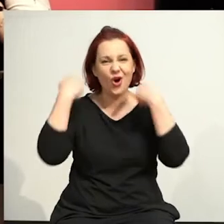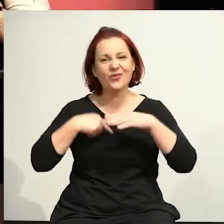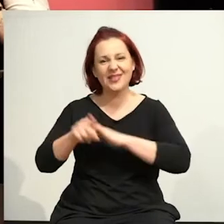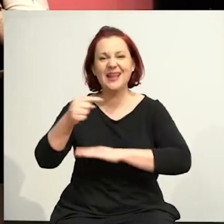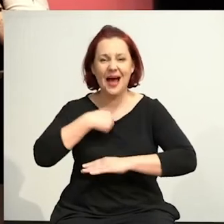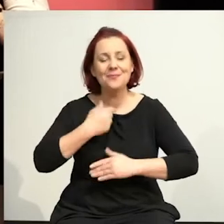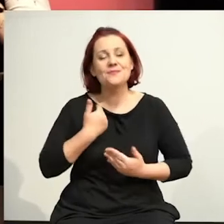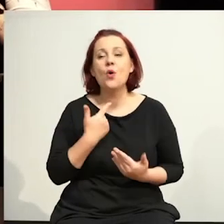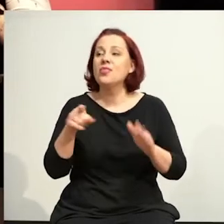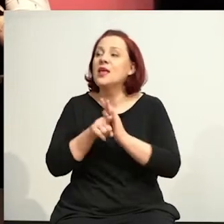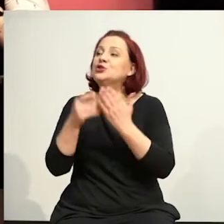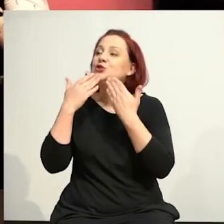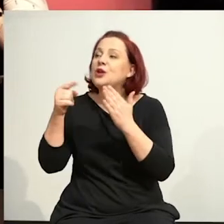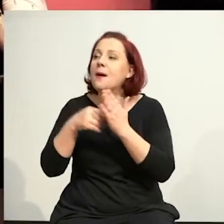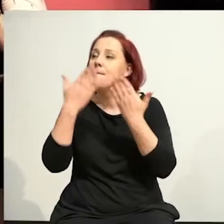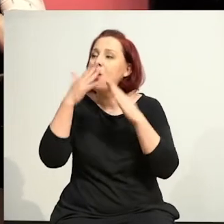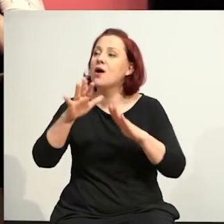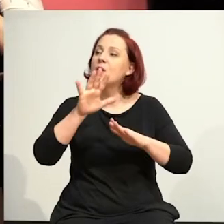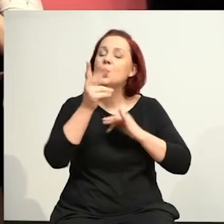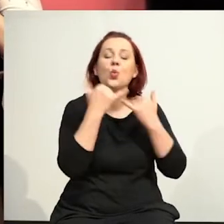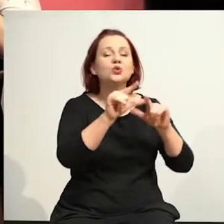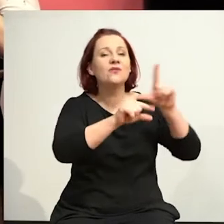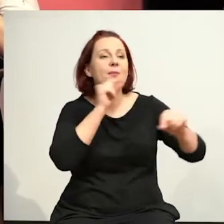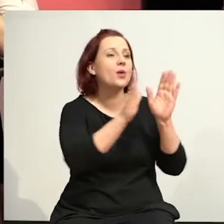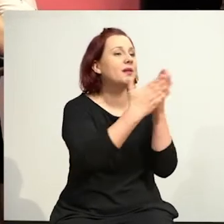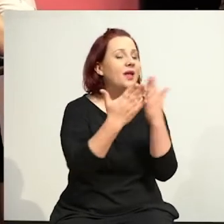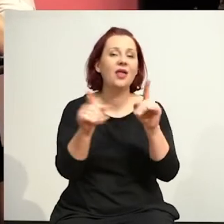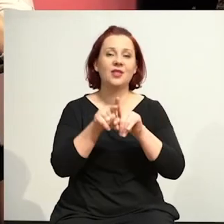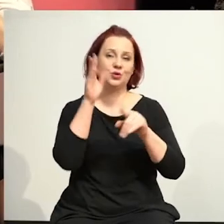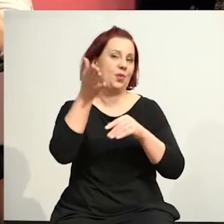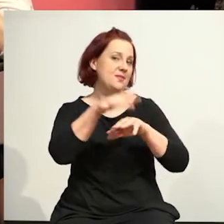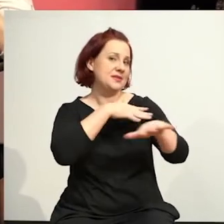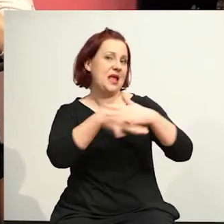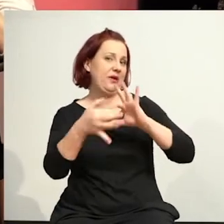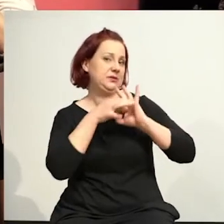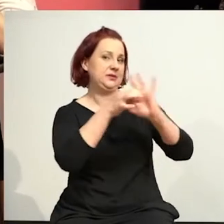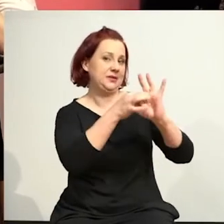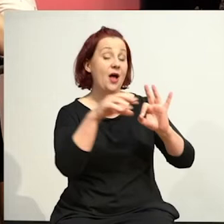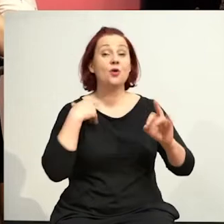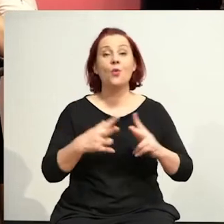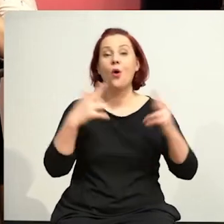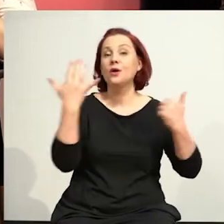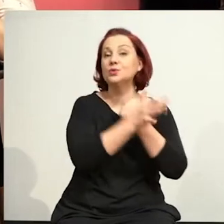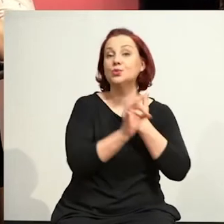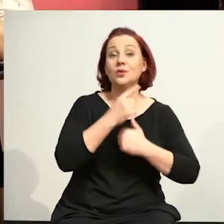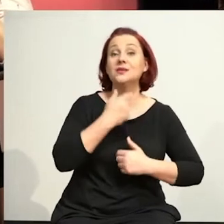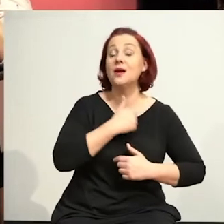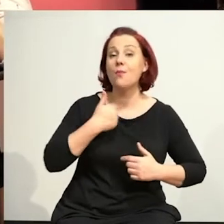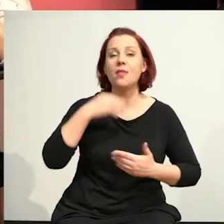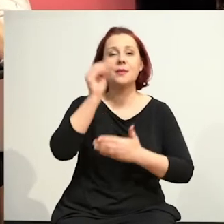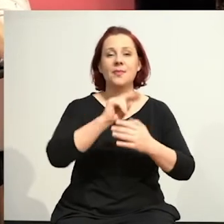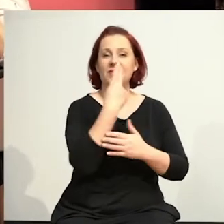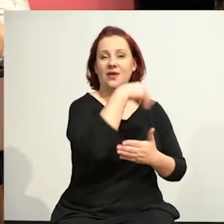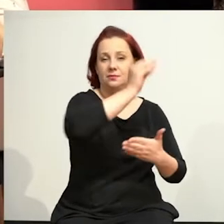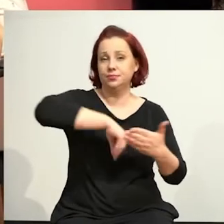naznaczył moje wybory literackie i myślę, że później zawodowe, ale to było podczas studiów polonistycznych, napisałam dwie prace